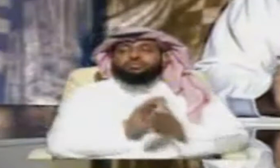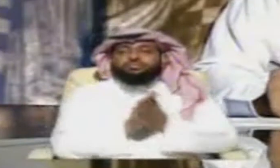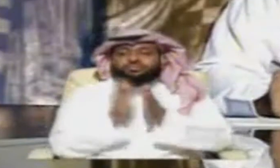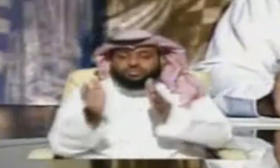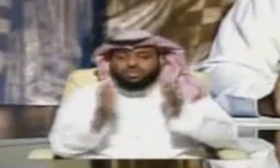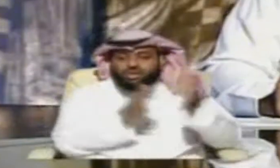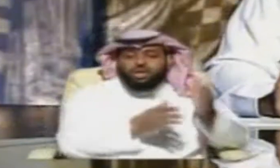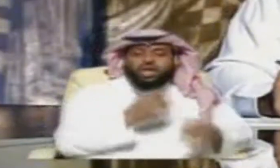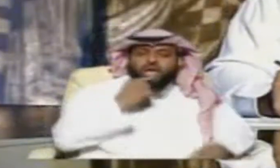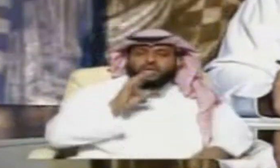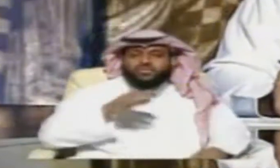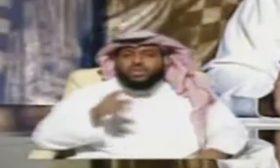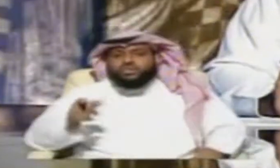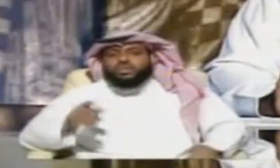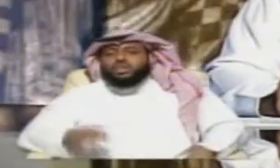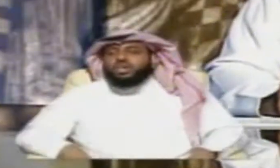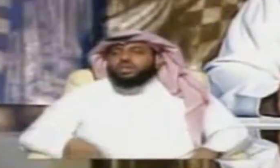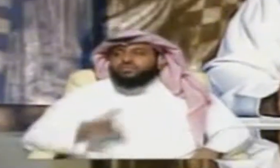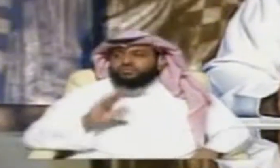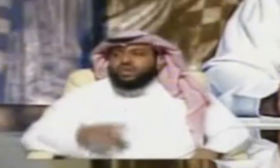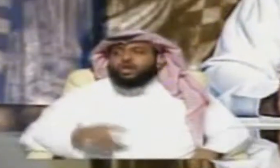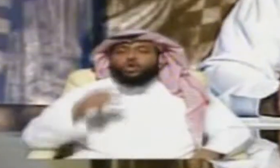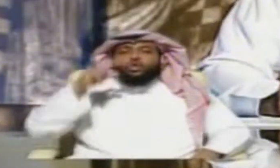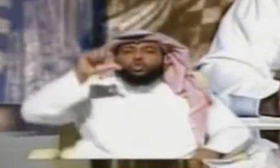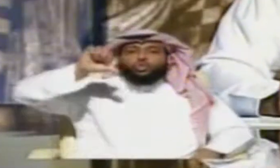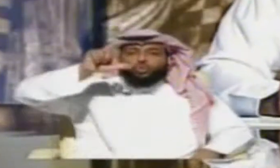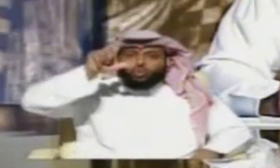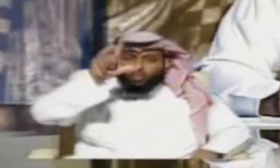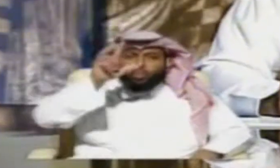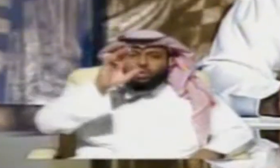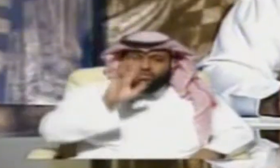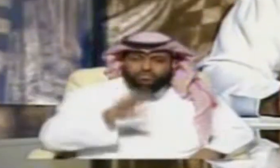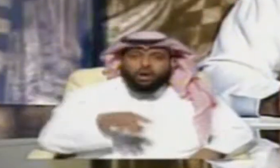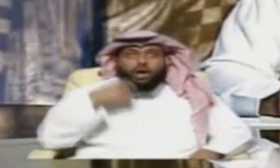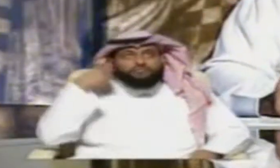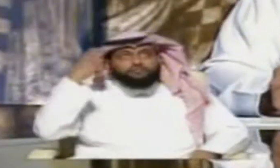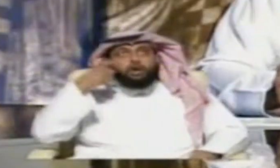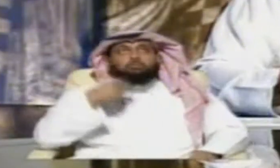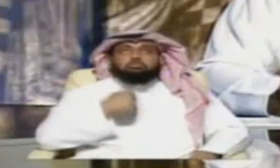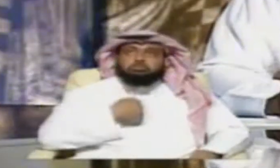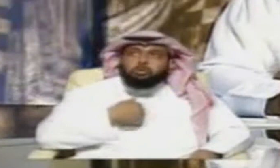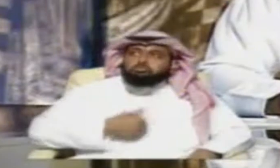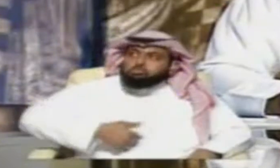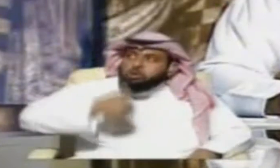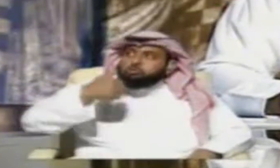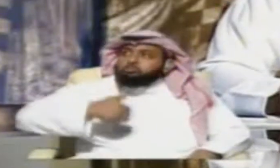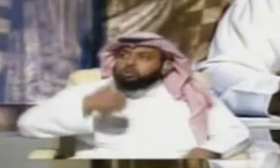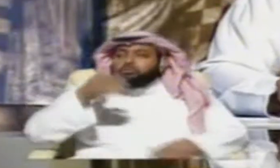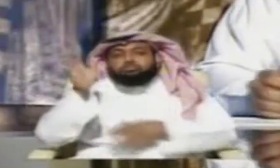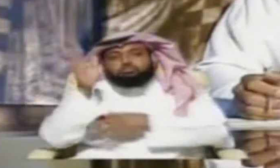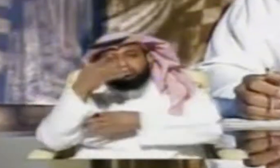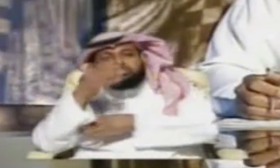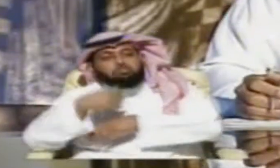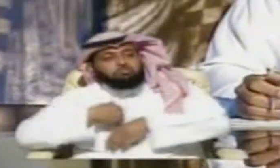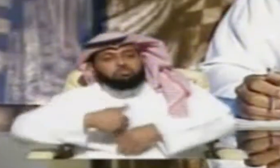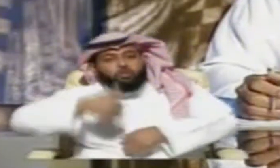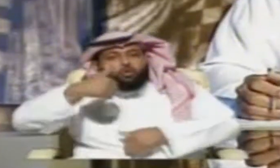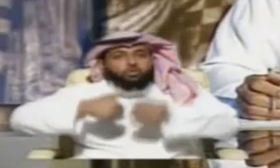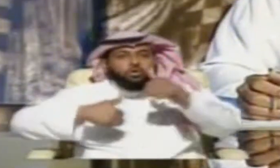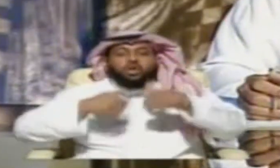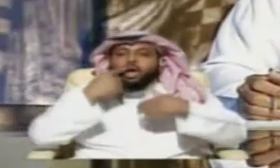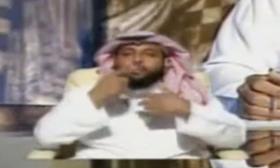إلى كشف دول تدعي الديمقراطية وحقوق الإنسان وهي يعني لا تمارس دورها في ذلك. هناك من الدول العربية من تغلق